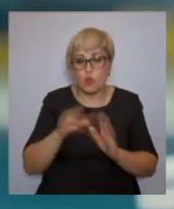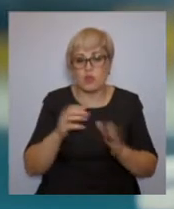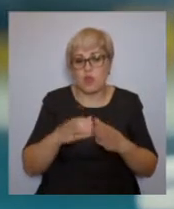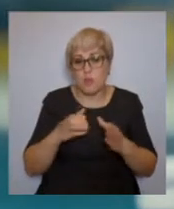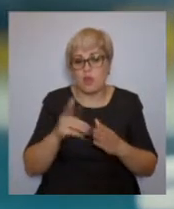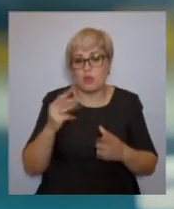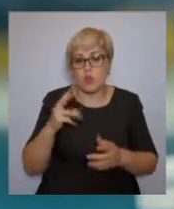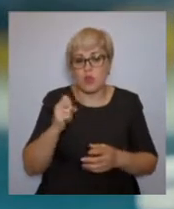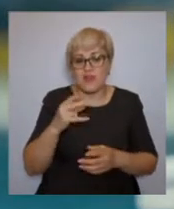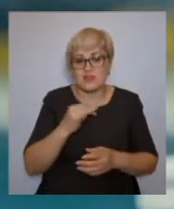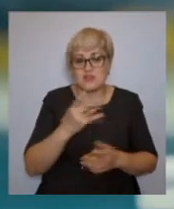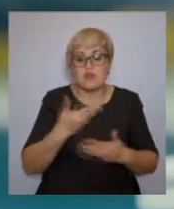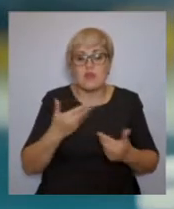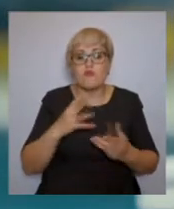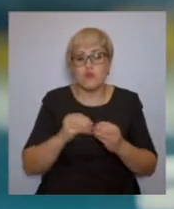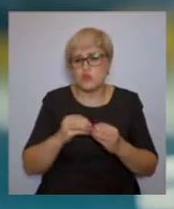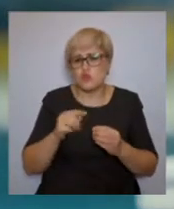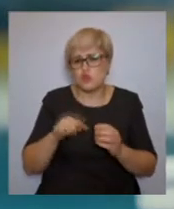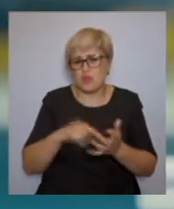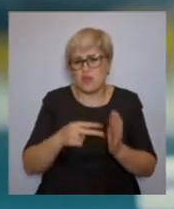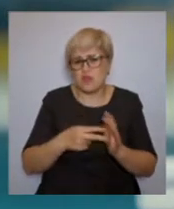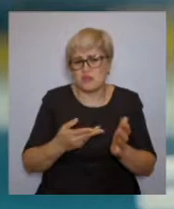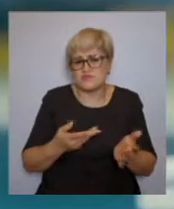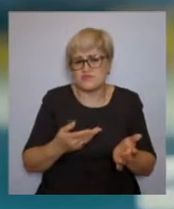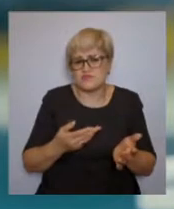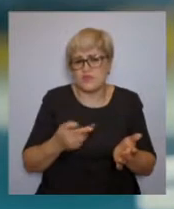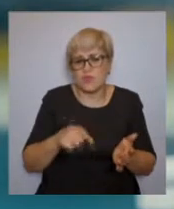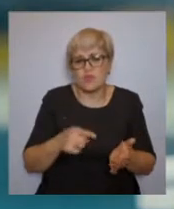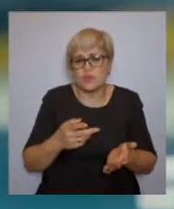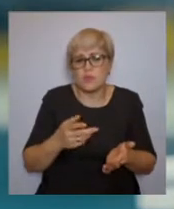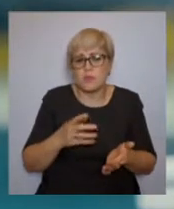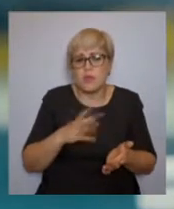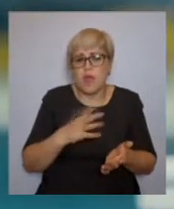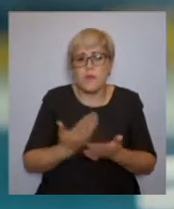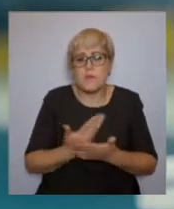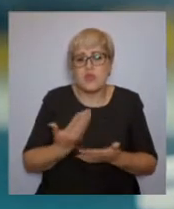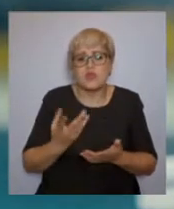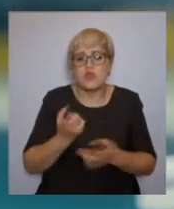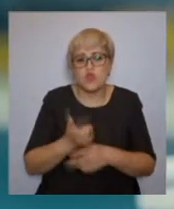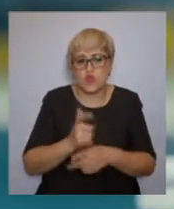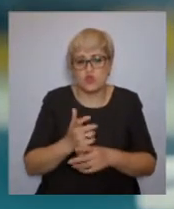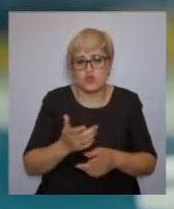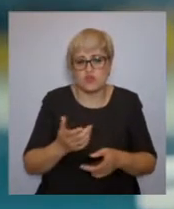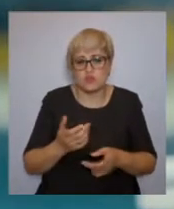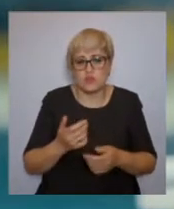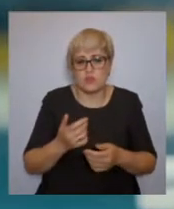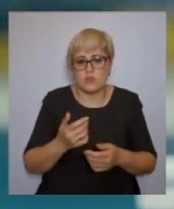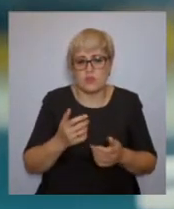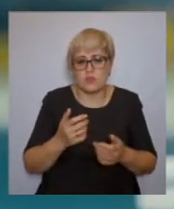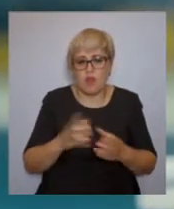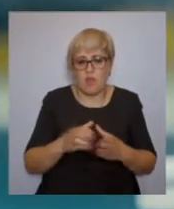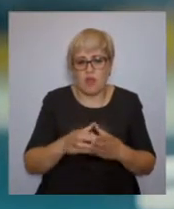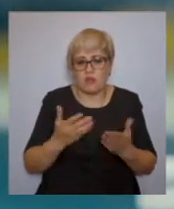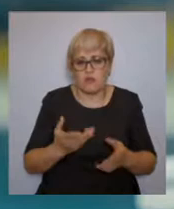же очень было титулованная команда на тот день но наши тренера выбрали такой план подготовки что мы десять дней провели в